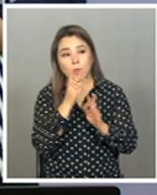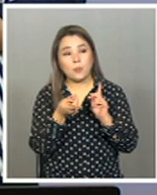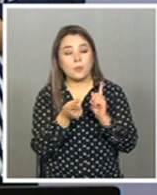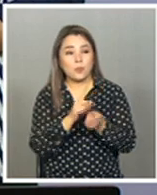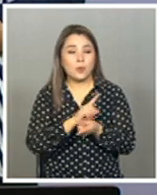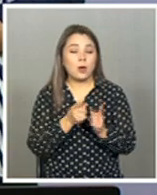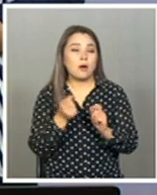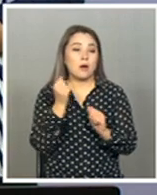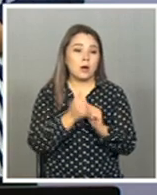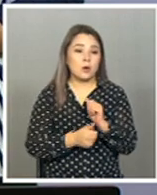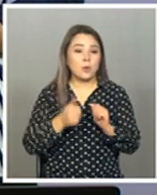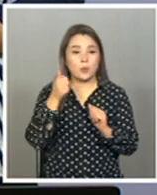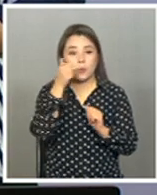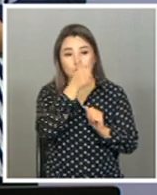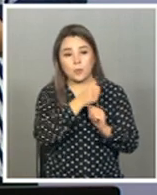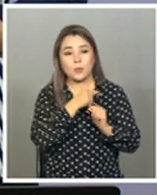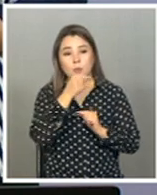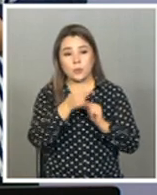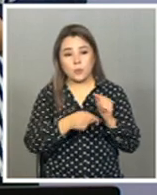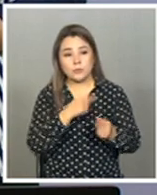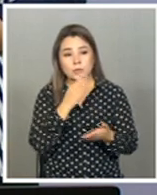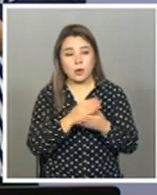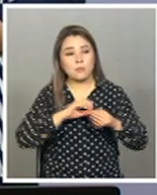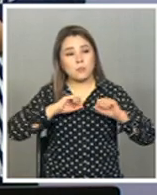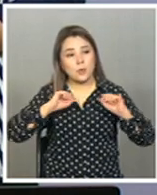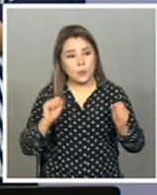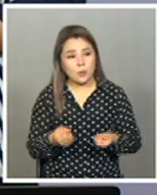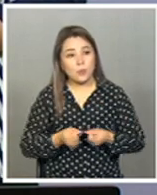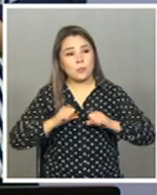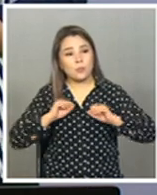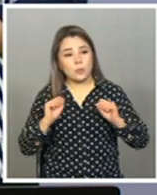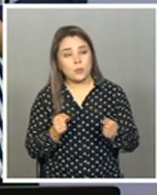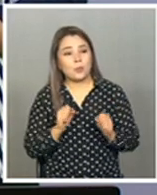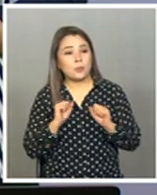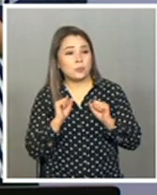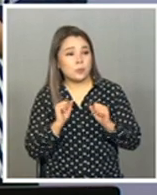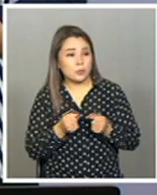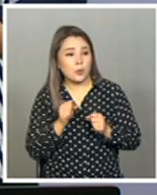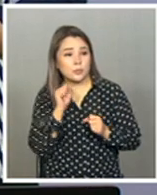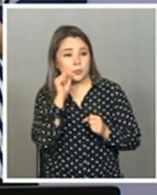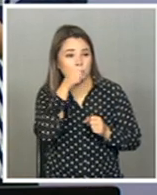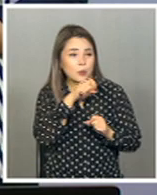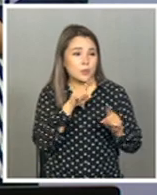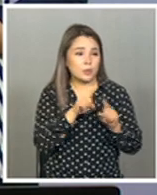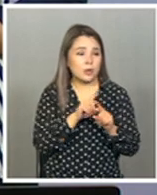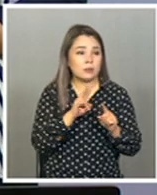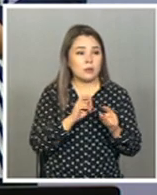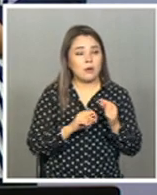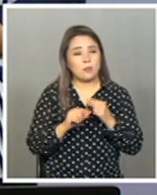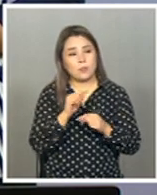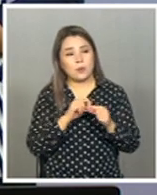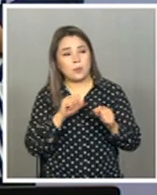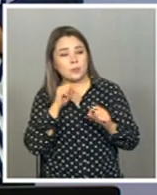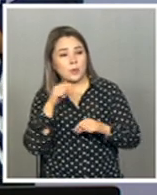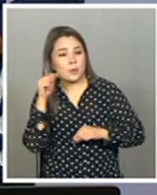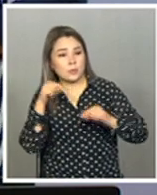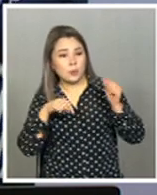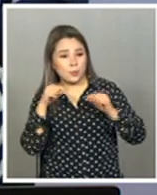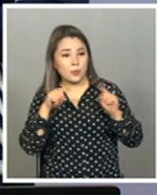год. Мороз на прохладу, прохладу на зной, зной вновь на прохладу и дождь